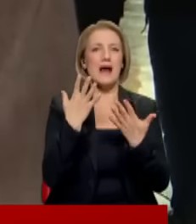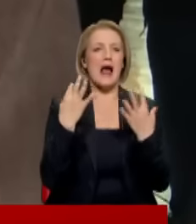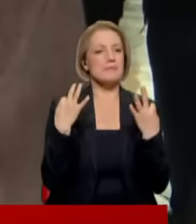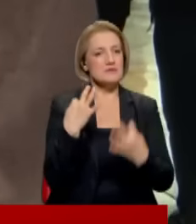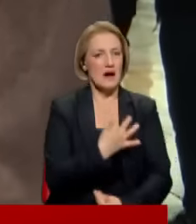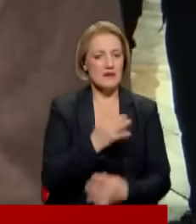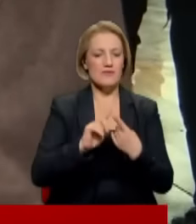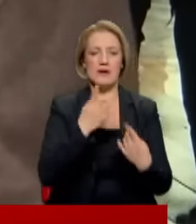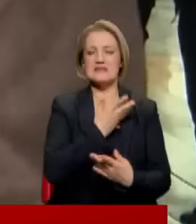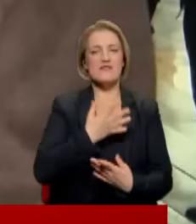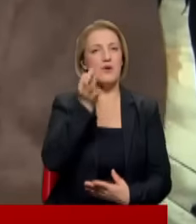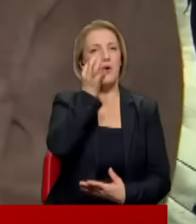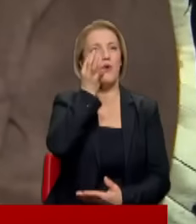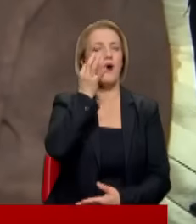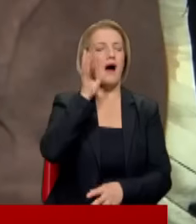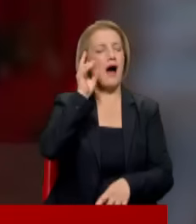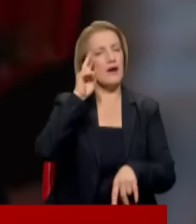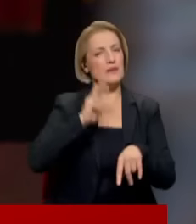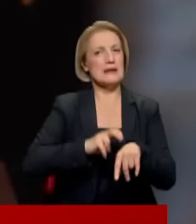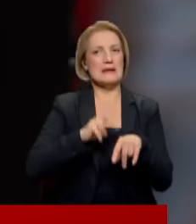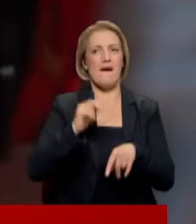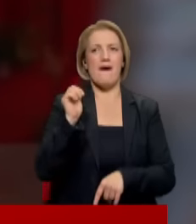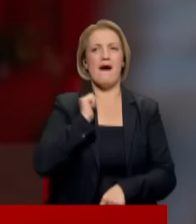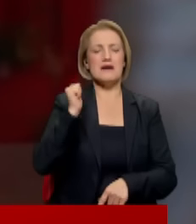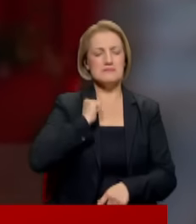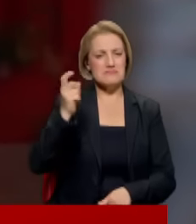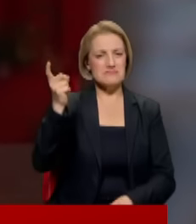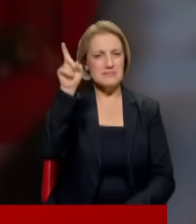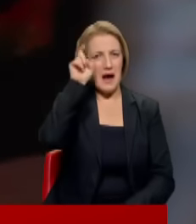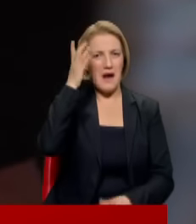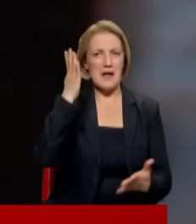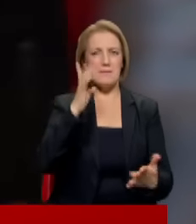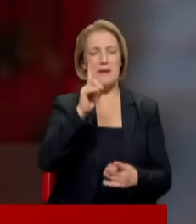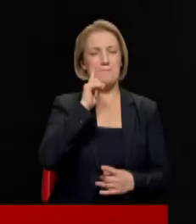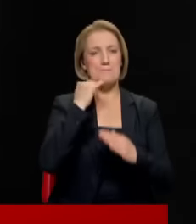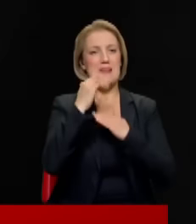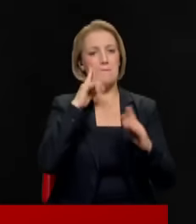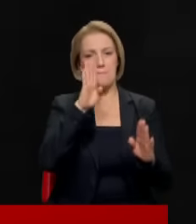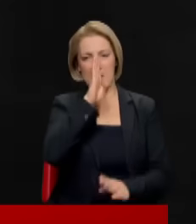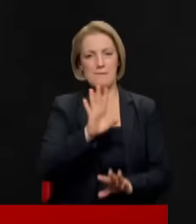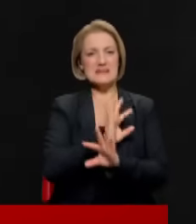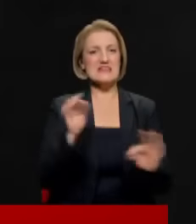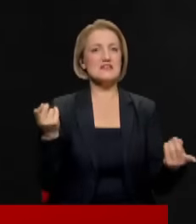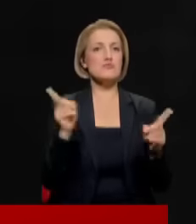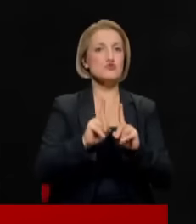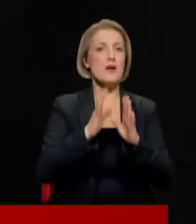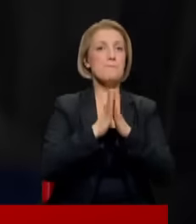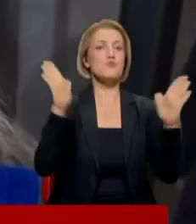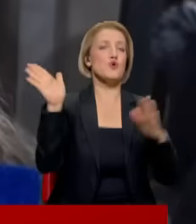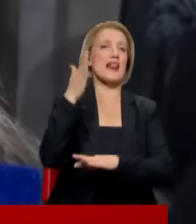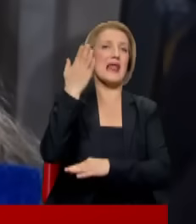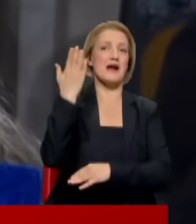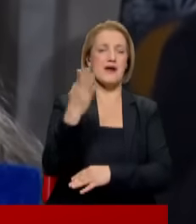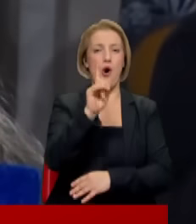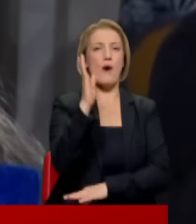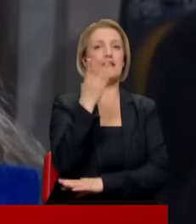Saygıyla sevgiyle ve özlemle hep anacağız askeri DH bir milleti bağımsızlıkla buluşturan büyük bir lider Mustafa Kemal Atatürk